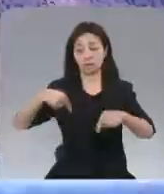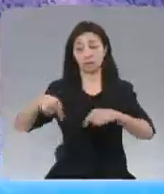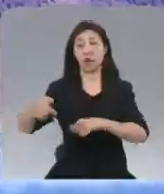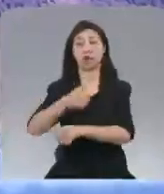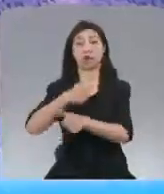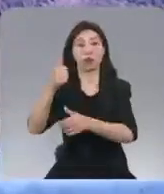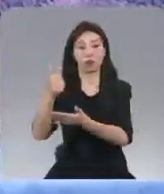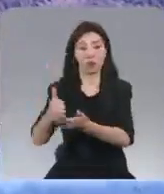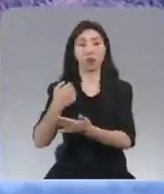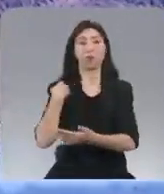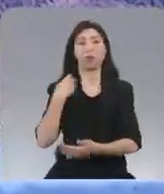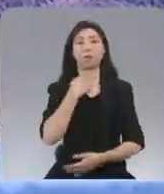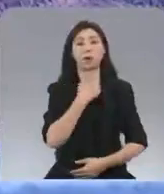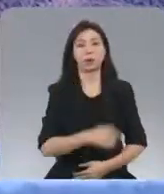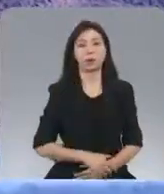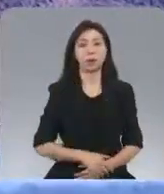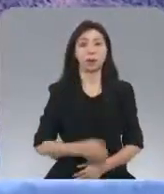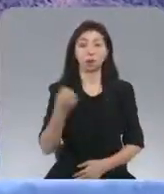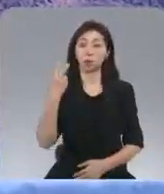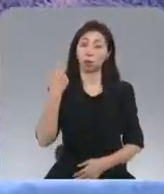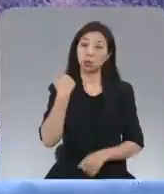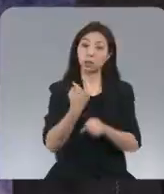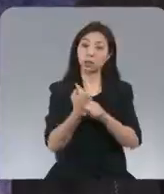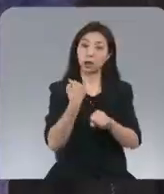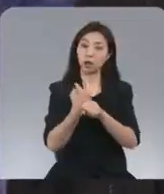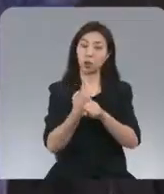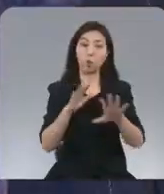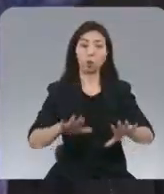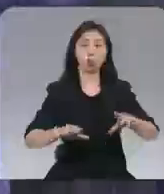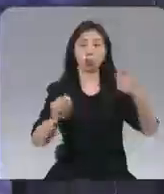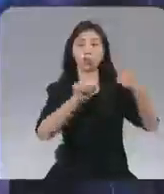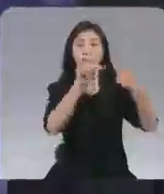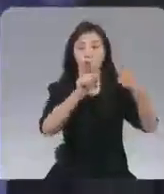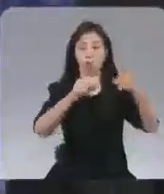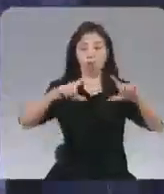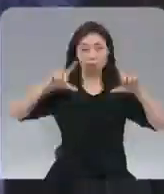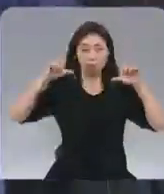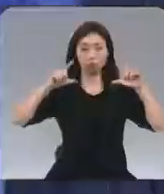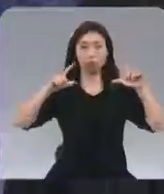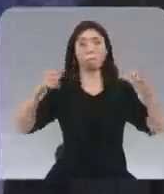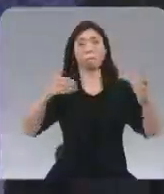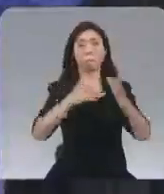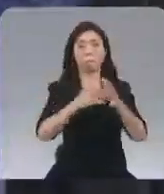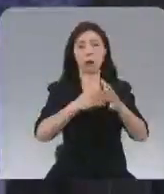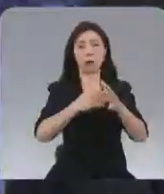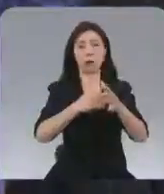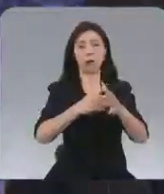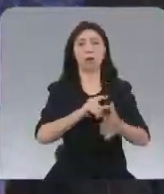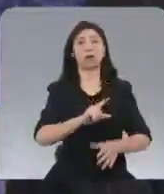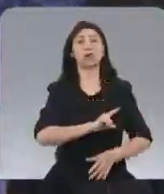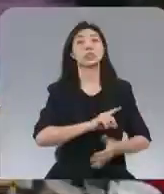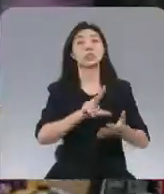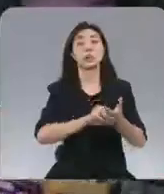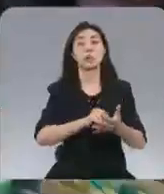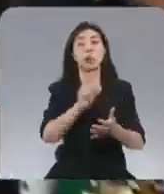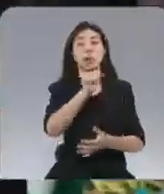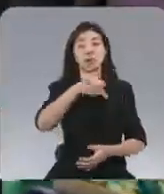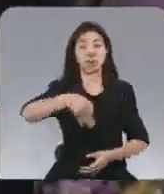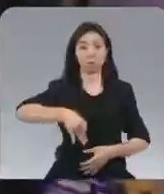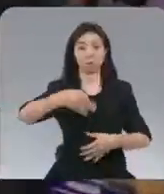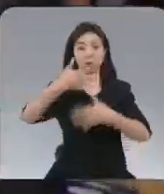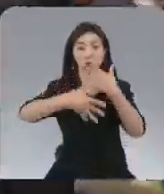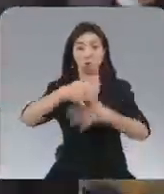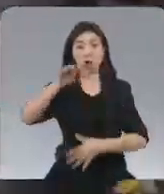mantan ketua festival film internasional busan para rekan dan penggemar kamu merasakan kesedihan mendalam akan kepergiannya yang